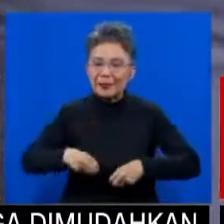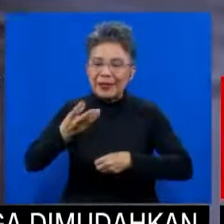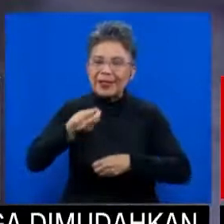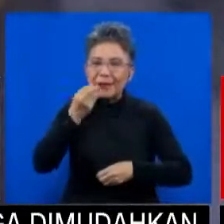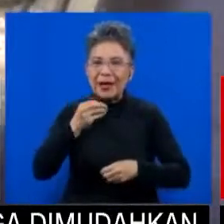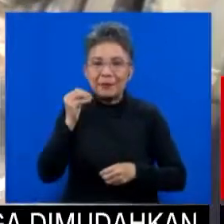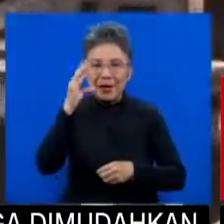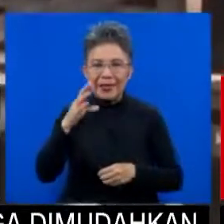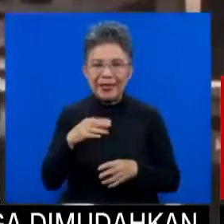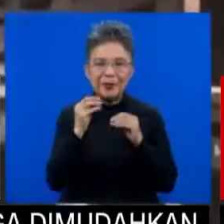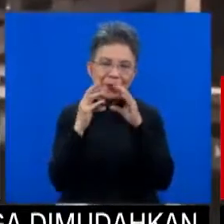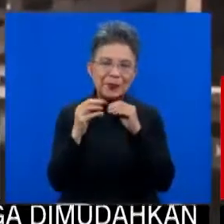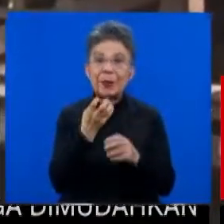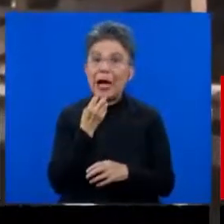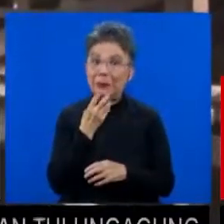makan pagi.